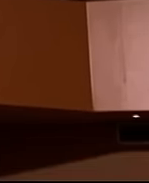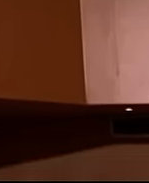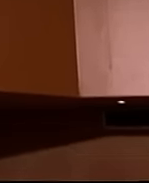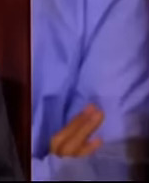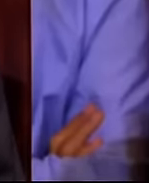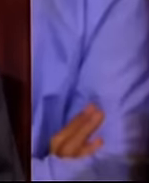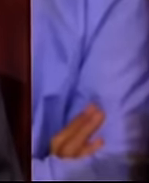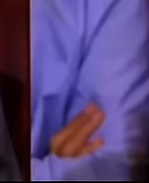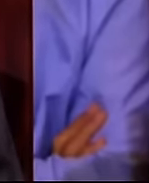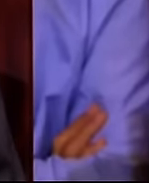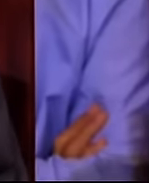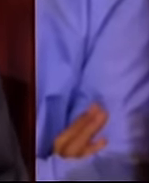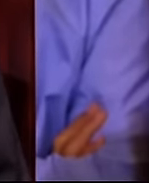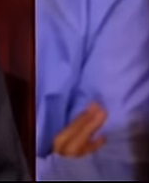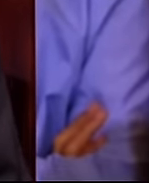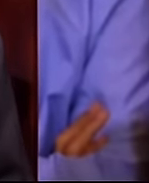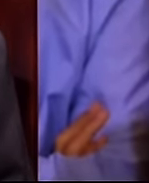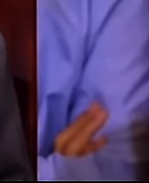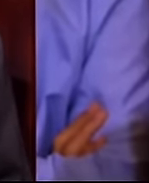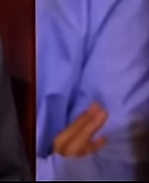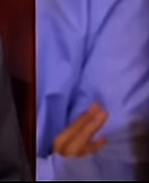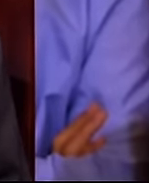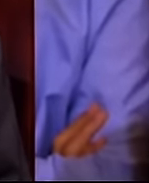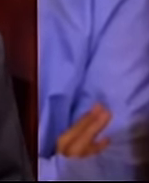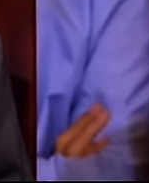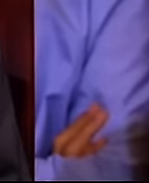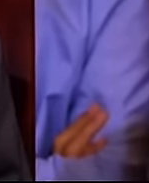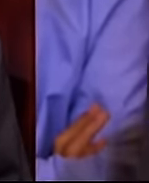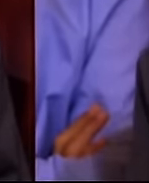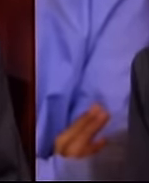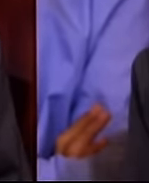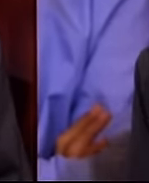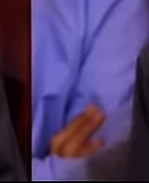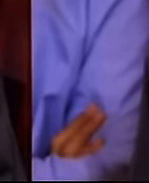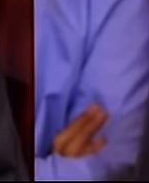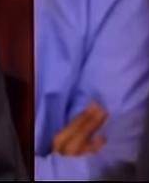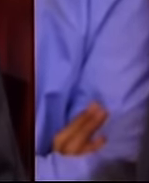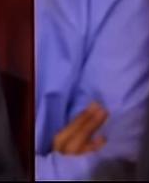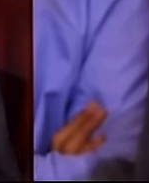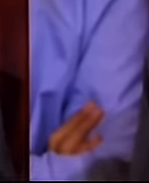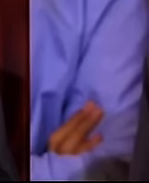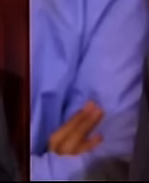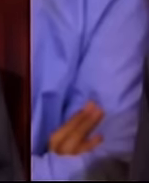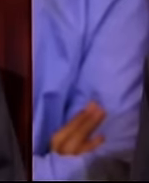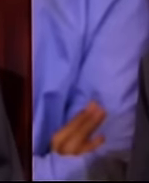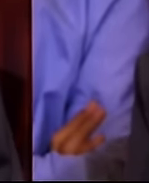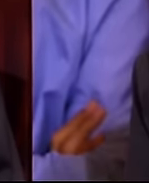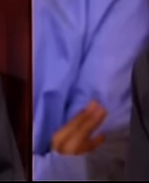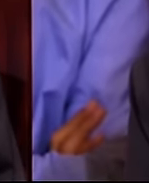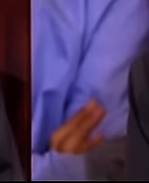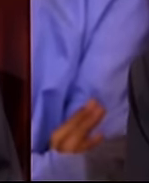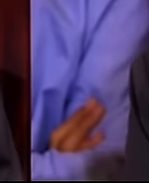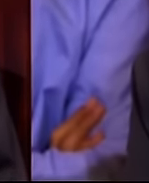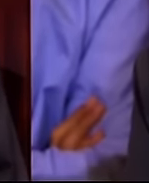des résultats je je rappelle qu'il n'y avait qu'une liste en présence nous avons décompté